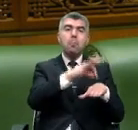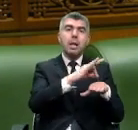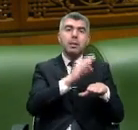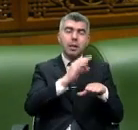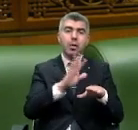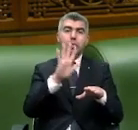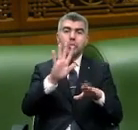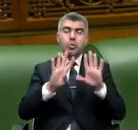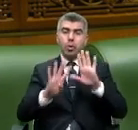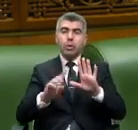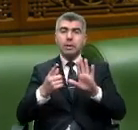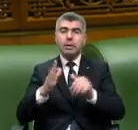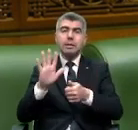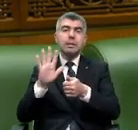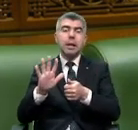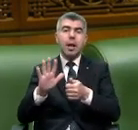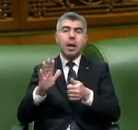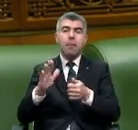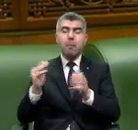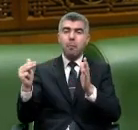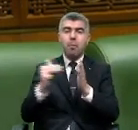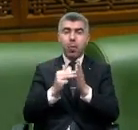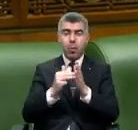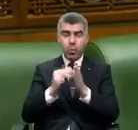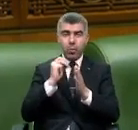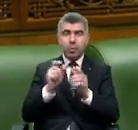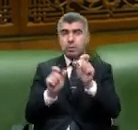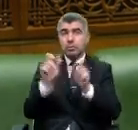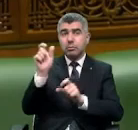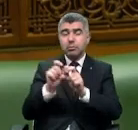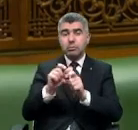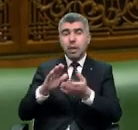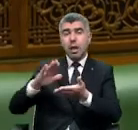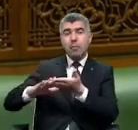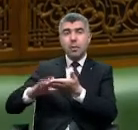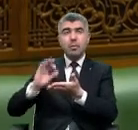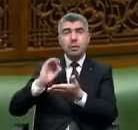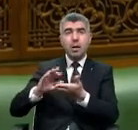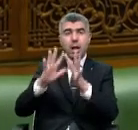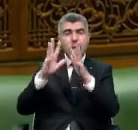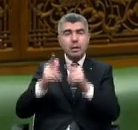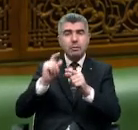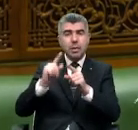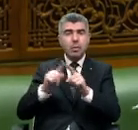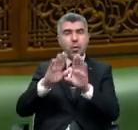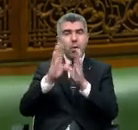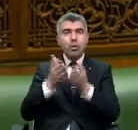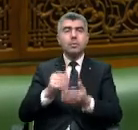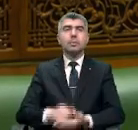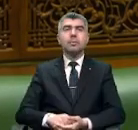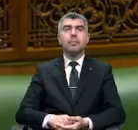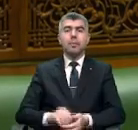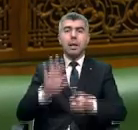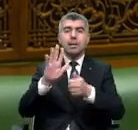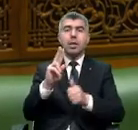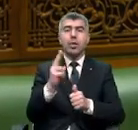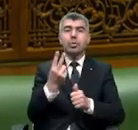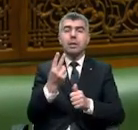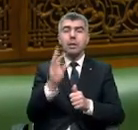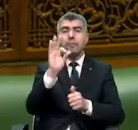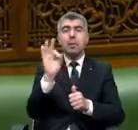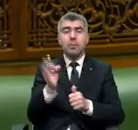قرابة 9.6 ملايين مغربي من أصل 24 مليون هو تعداد هذه الفئات العمرية بحسب نتائج الإحصاء السكاني العام.